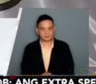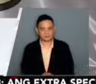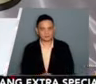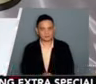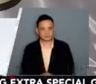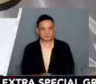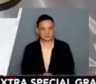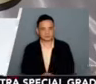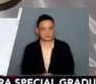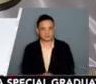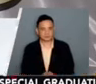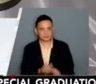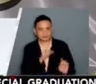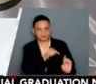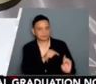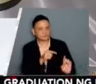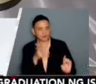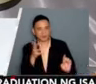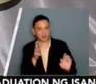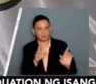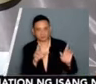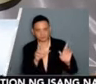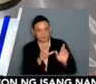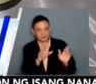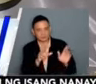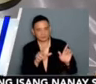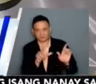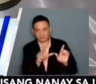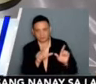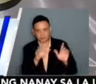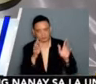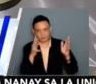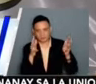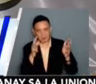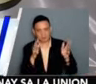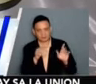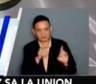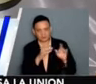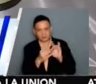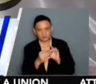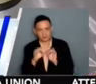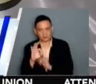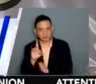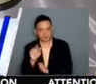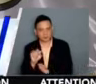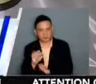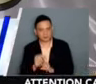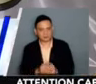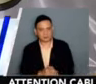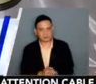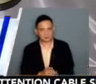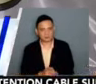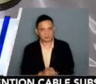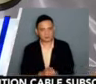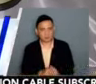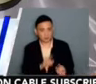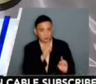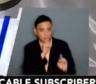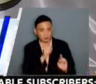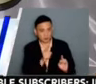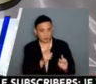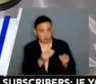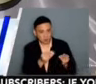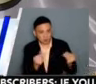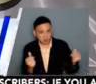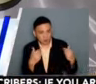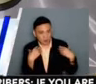hindi registered, wala tayong matibay na prueba na mabisa ito at